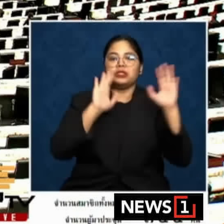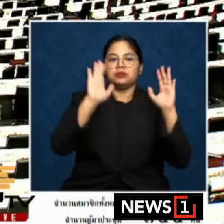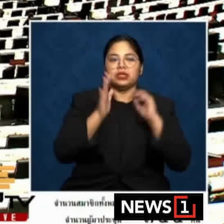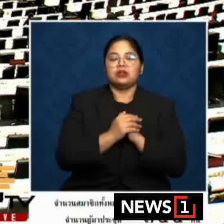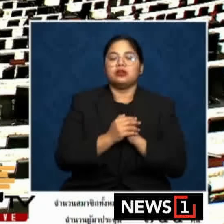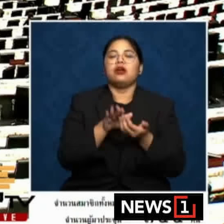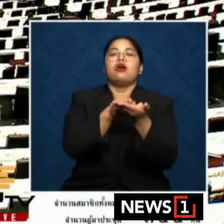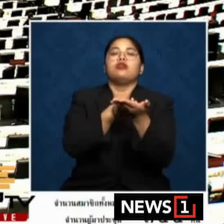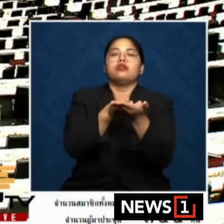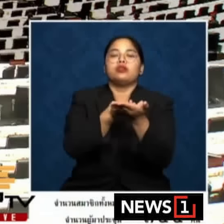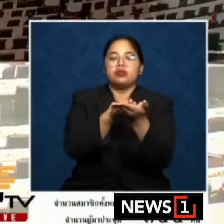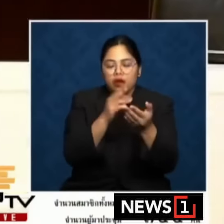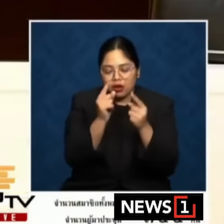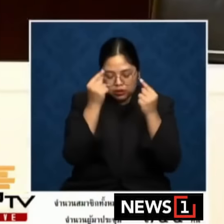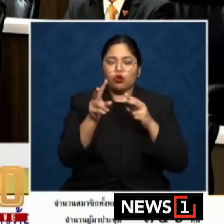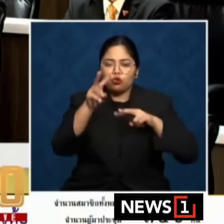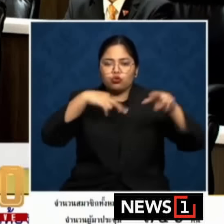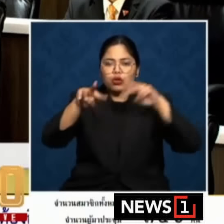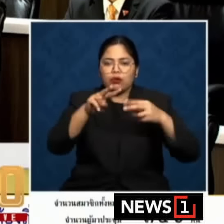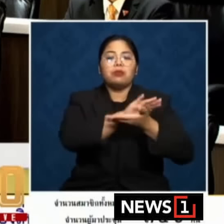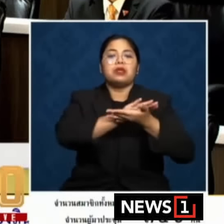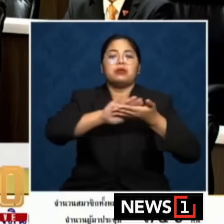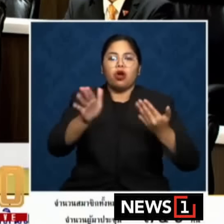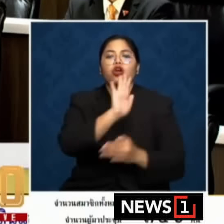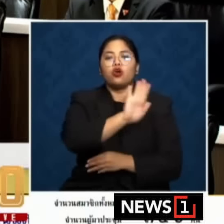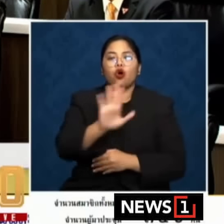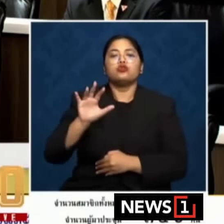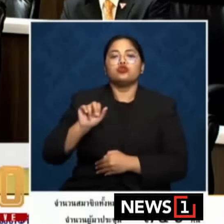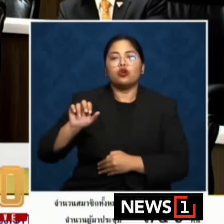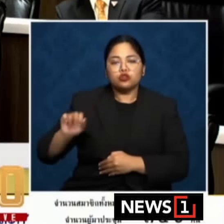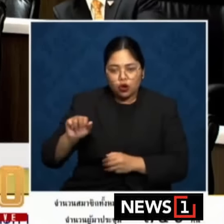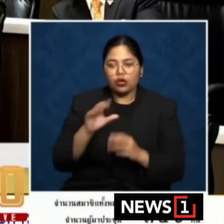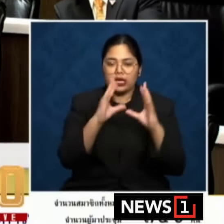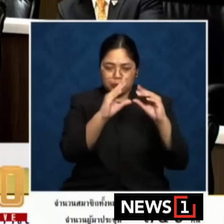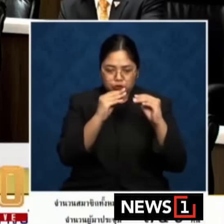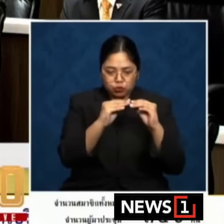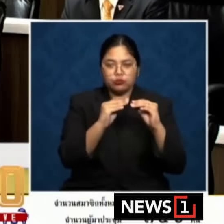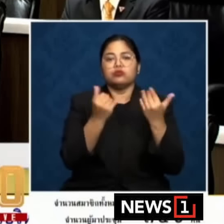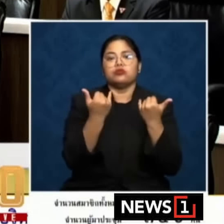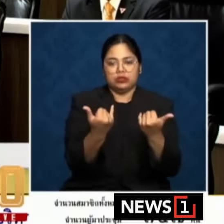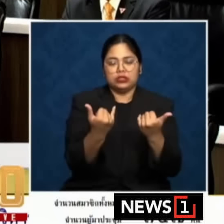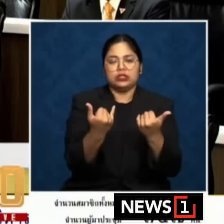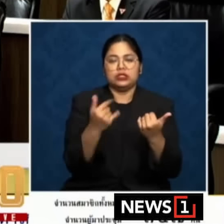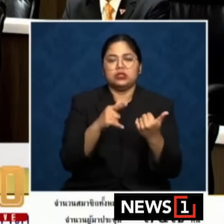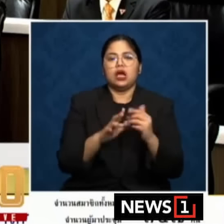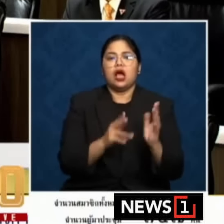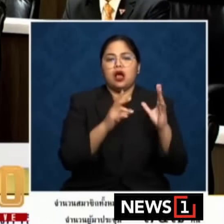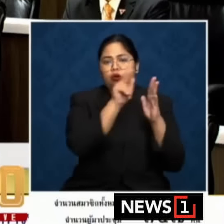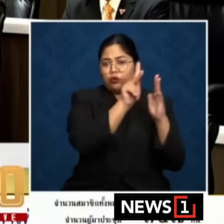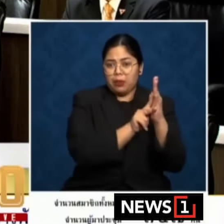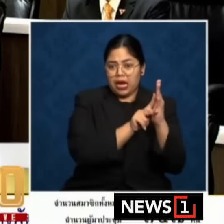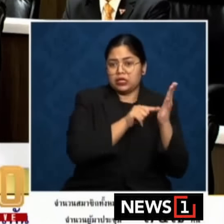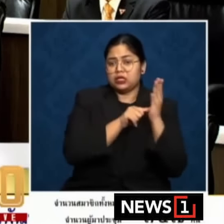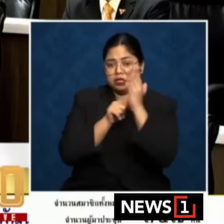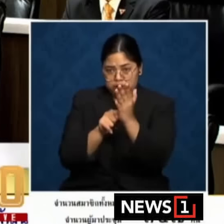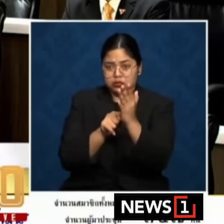ขออนุญาตวินิจฉัยก่อนนะครับ การเสนอร่างกฎหมายที่ทางฝ่ายนิติบัญญัติได้เสน